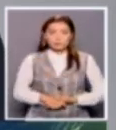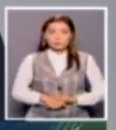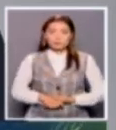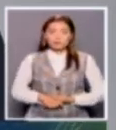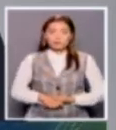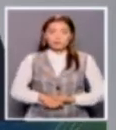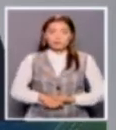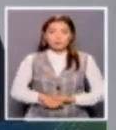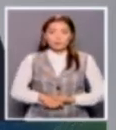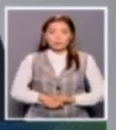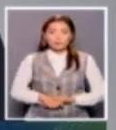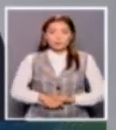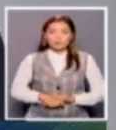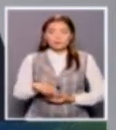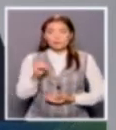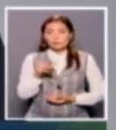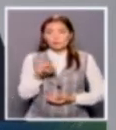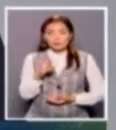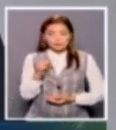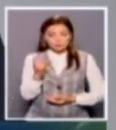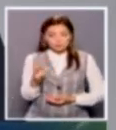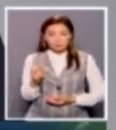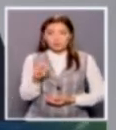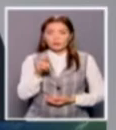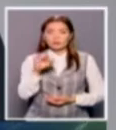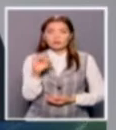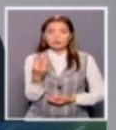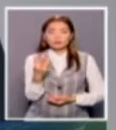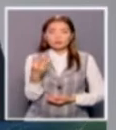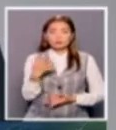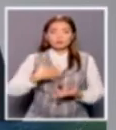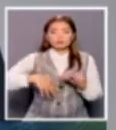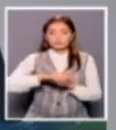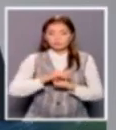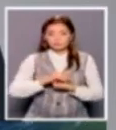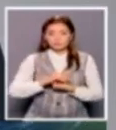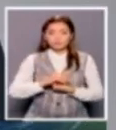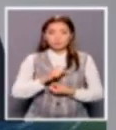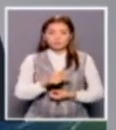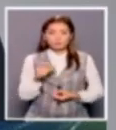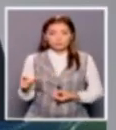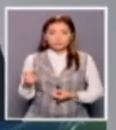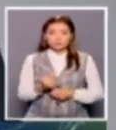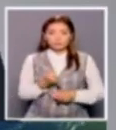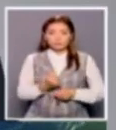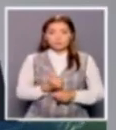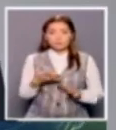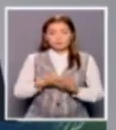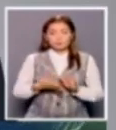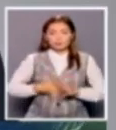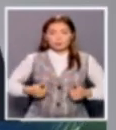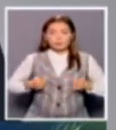жарияладық. Қандай тақырыптарда болсын, Жұмекен, Әбіш Кекілбаев, барлық тұлғалардың тұмырсыпасын терең